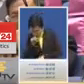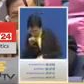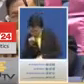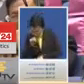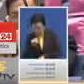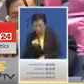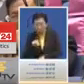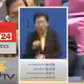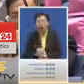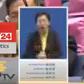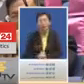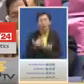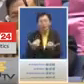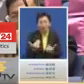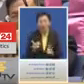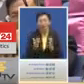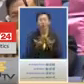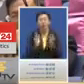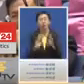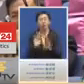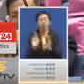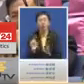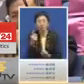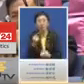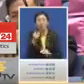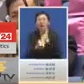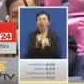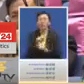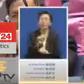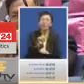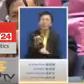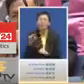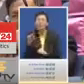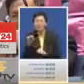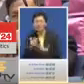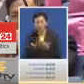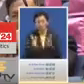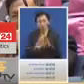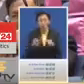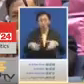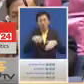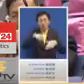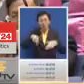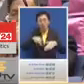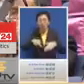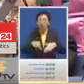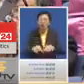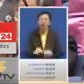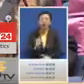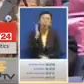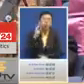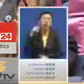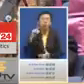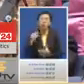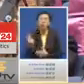พ่อบ้านแม่บ้านยุคใหม่ครอบครัวใหม่อายุ20 30สร้างครอบครัวใหม่ติดยาทั้งผัวทั้งเมีย